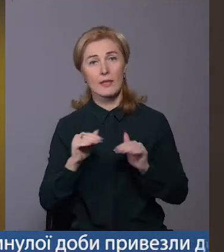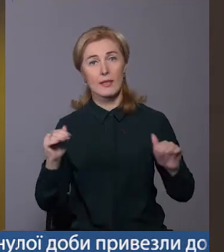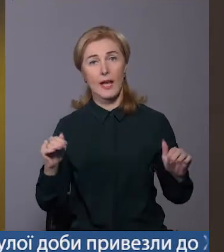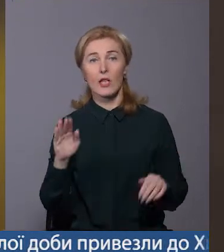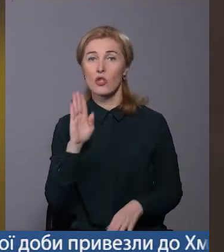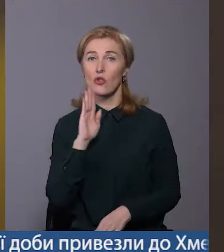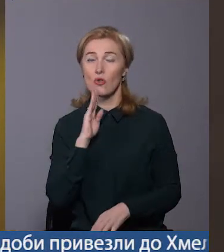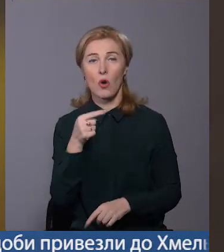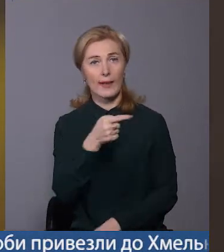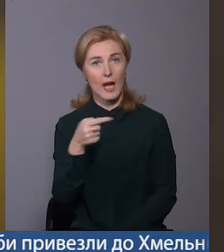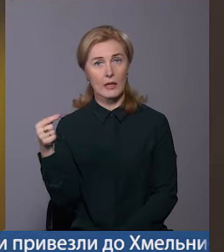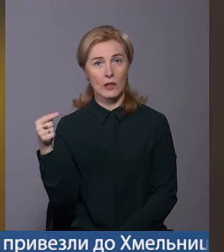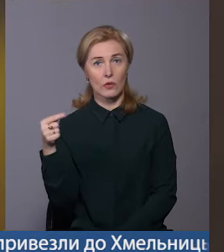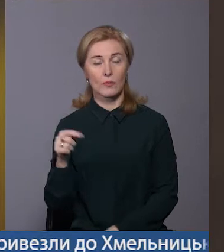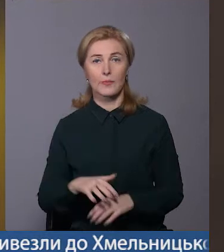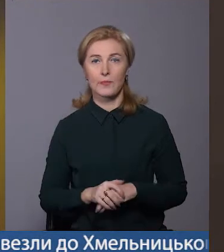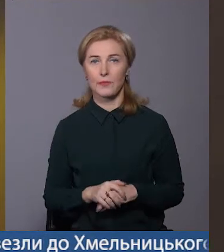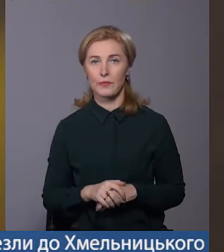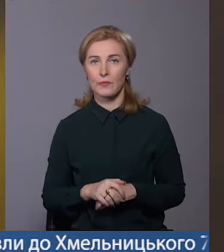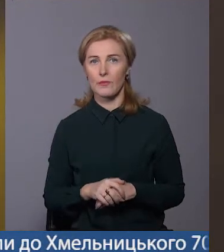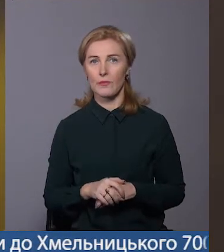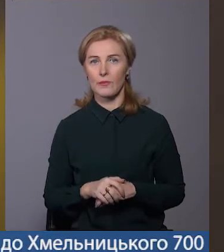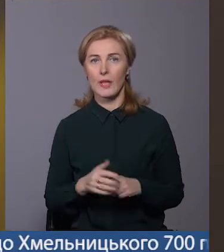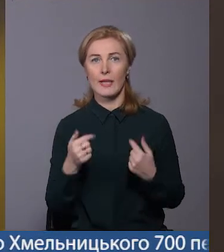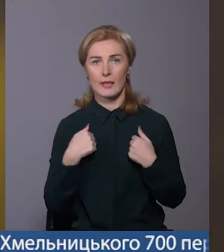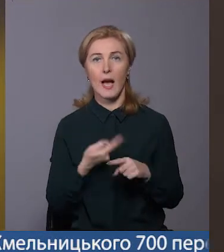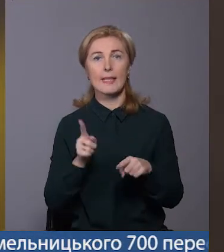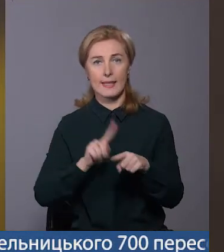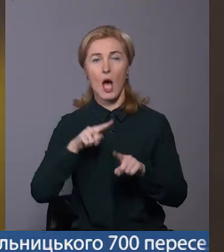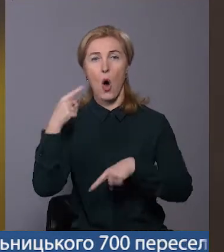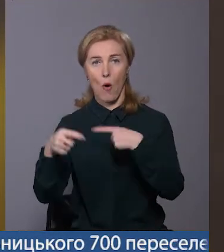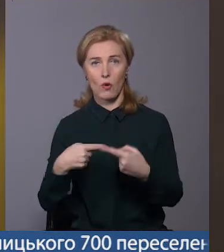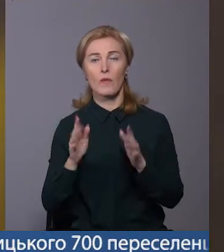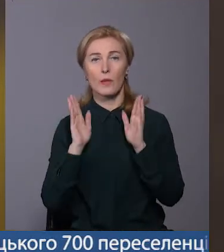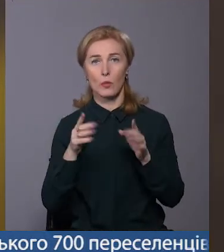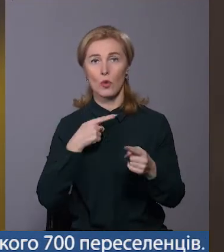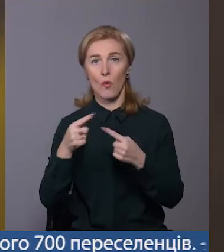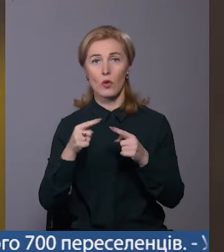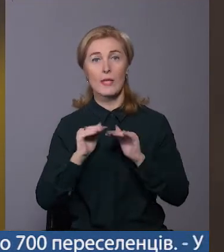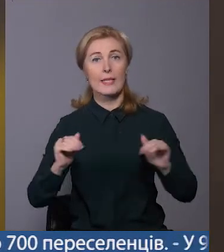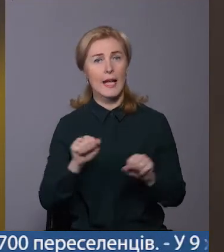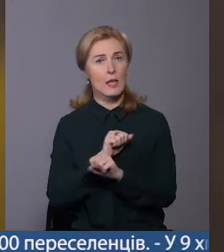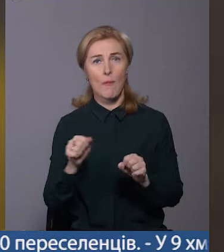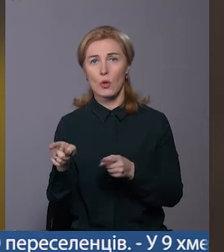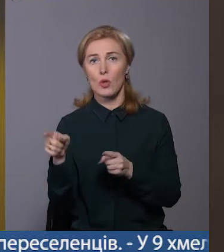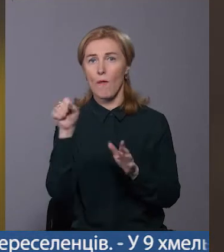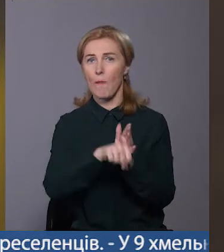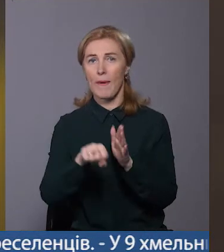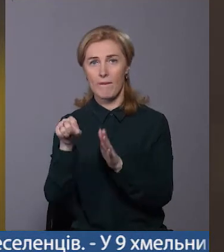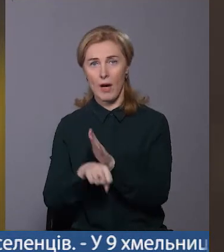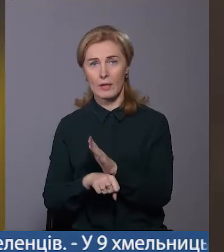жінок? Негативно. Негативно? Негативно. Я це говорив і буду говорити. Дітей не можна вбивати, і стариків,